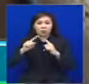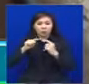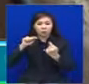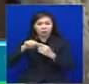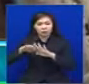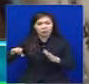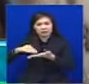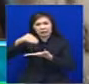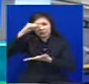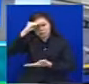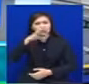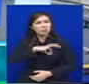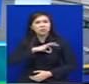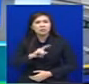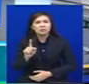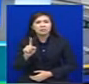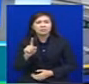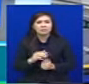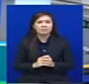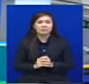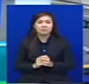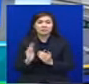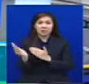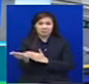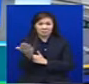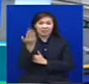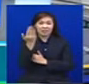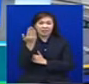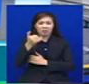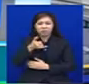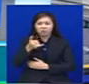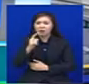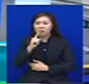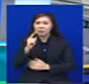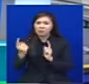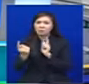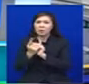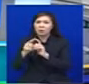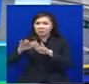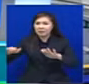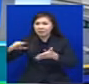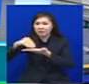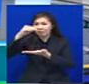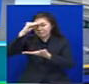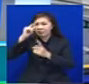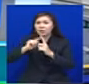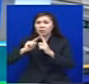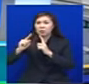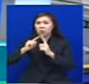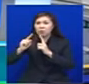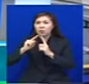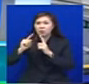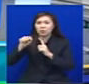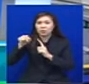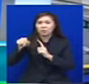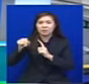างไหมครับว่ารู้สึกยังไงบ้าง ครับเมื่อเช้าที่มาถึงนะครับได้มีการพูดคุยกับนักเรียนนะครับน้องมาคาตานะ